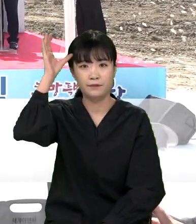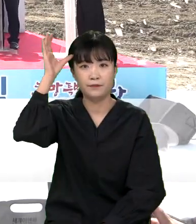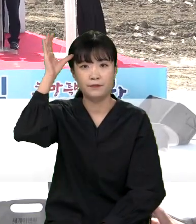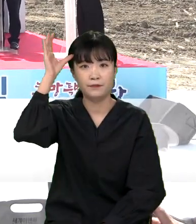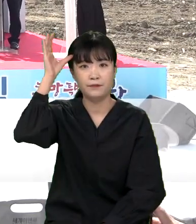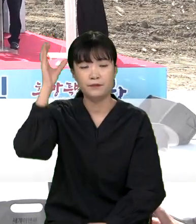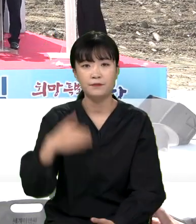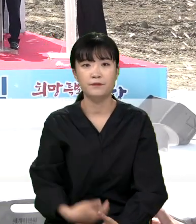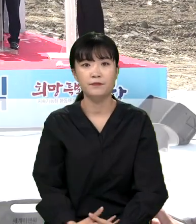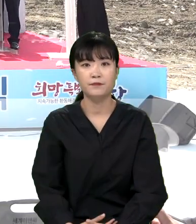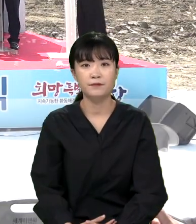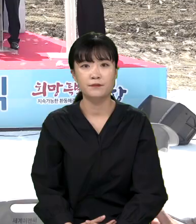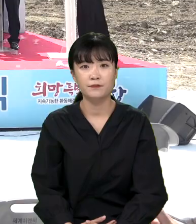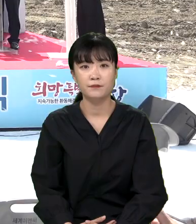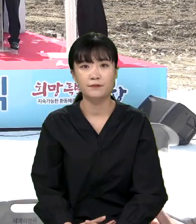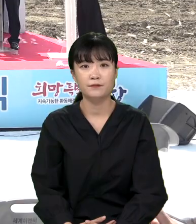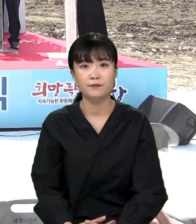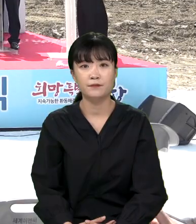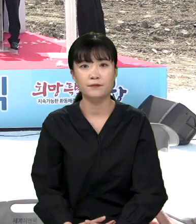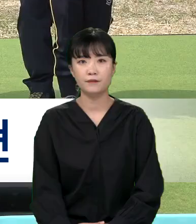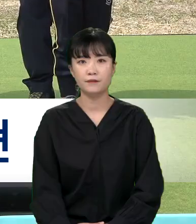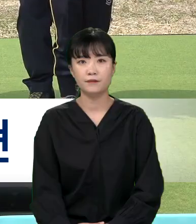질을 높일 것으로 기대됩니다